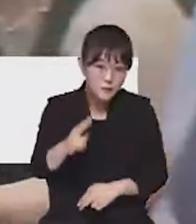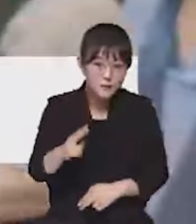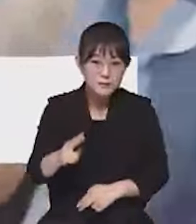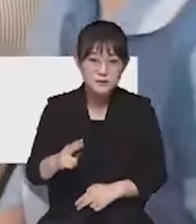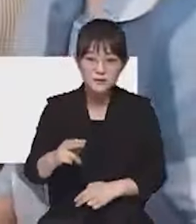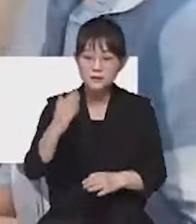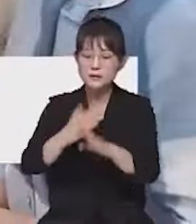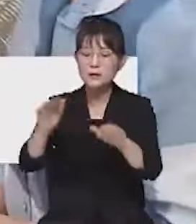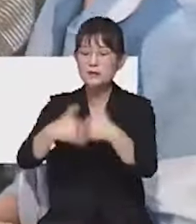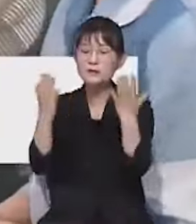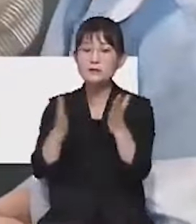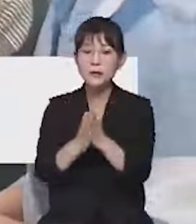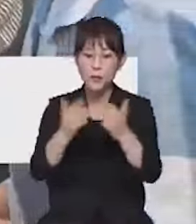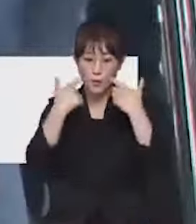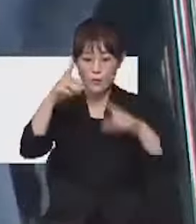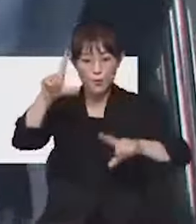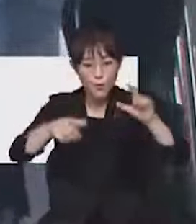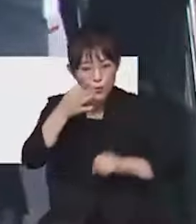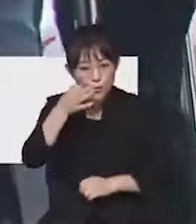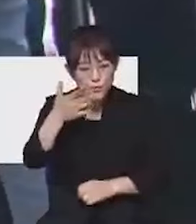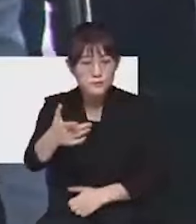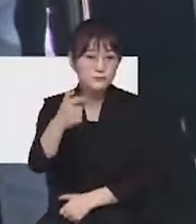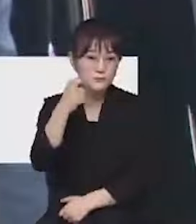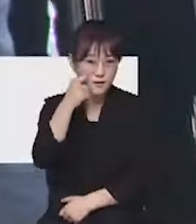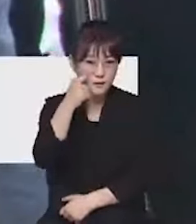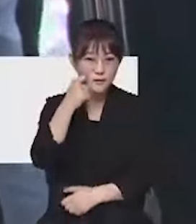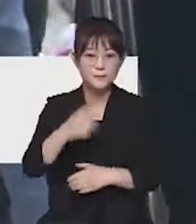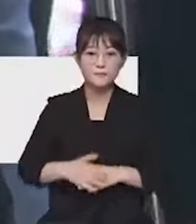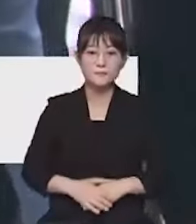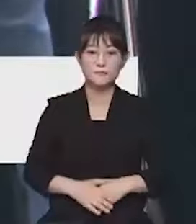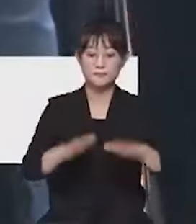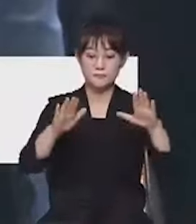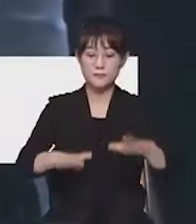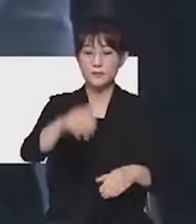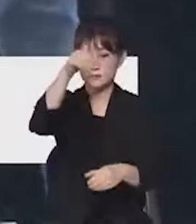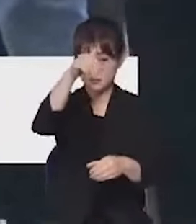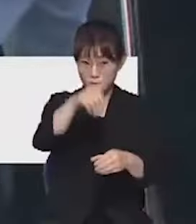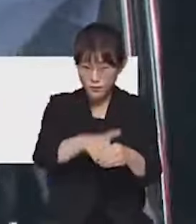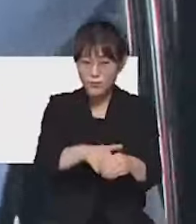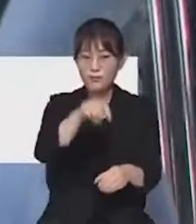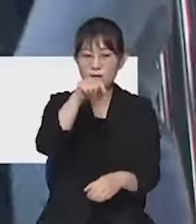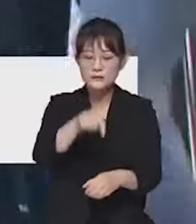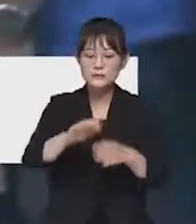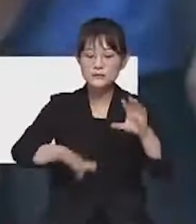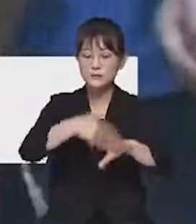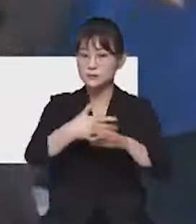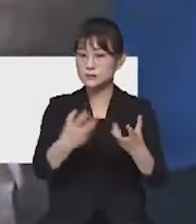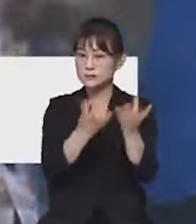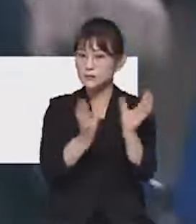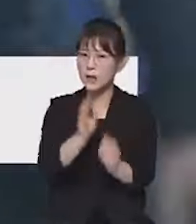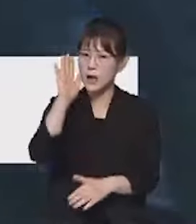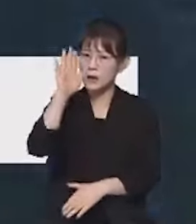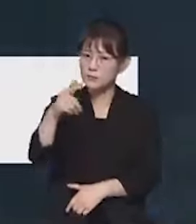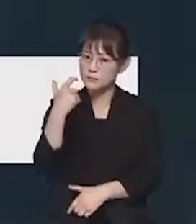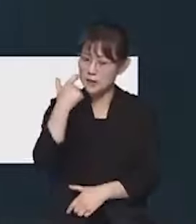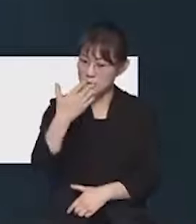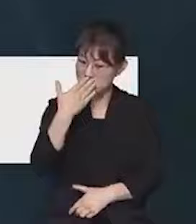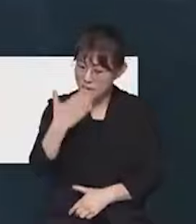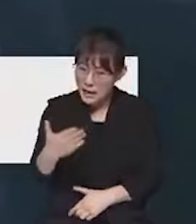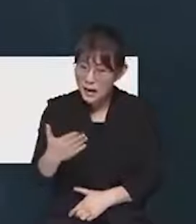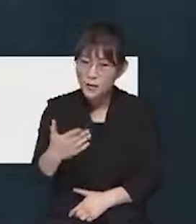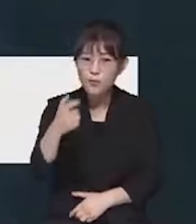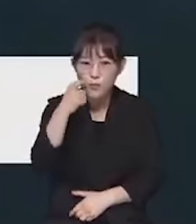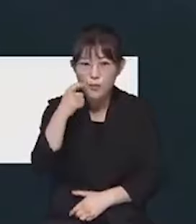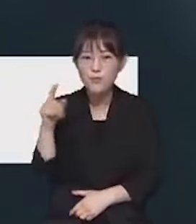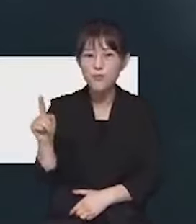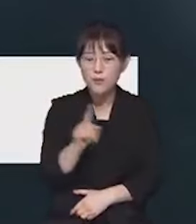더 어려운 조건이 됐습니다. 이런 가운데 이번 재선거는 혁신당이 지속가능한 대중정당으로 자리 잡을